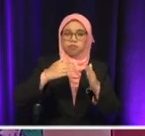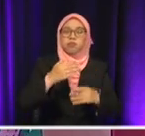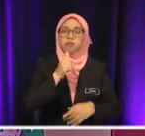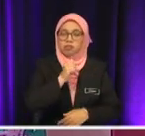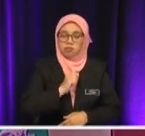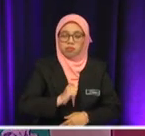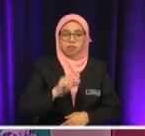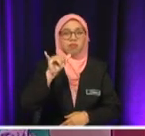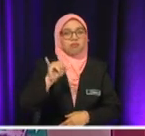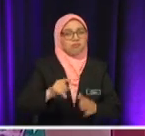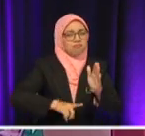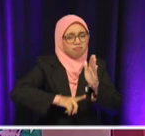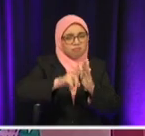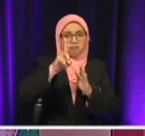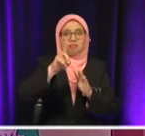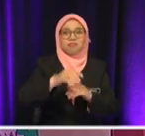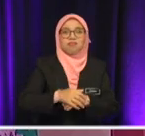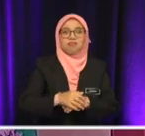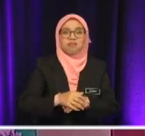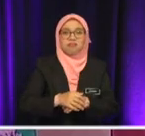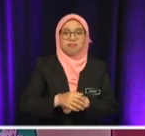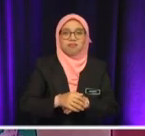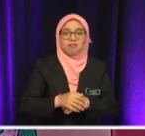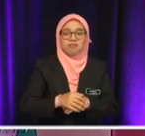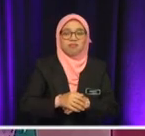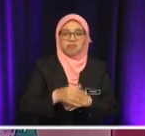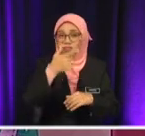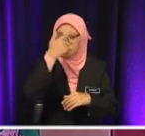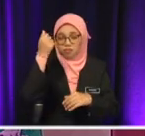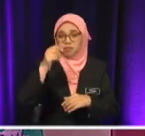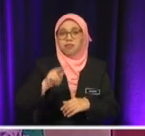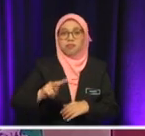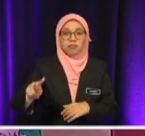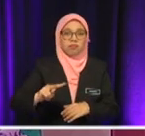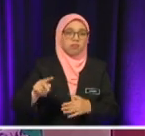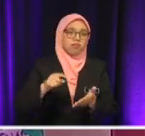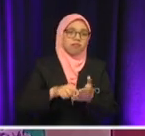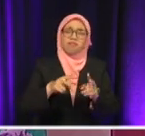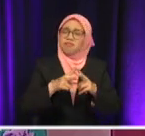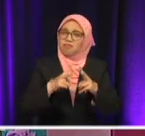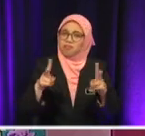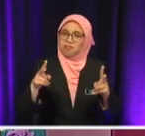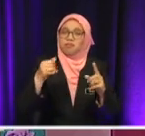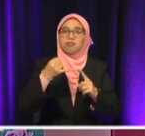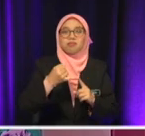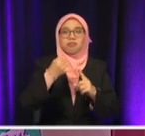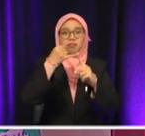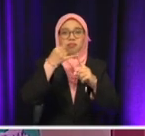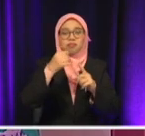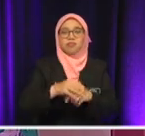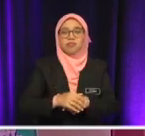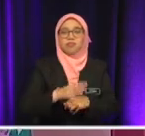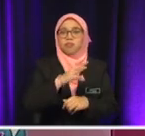yang sangat unik, yang sangat istimewa, yang mana ada pelbagai ragam dan juga Karina. Dan yang paling-paling